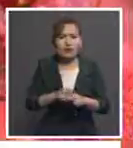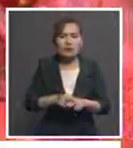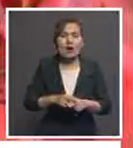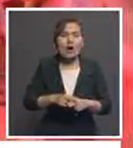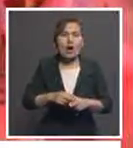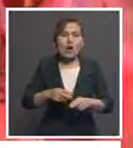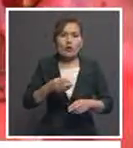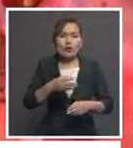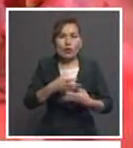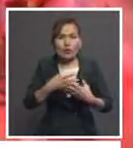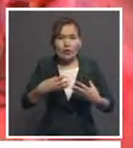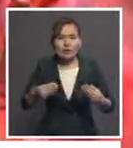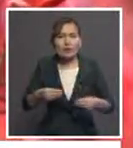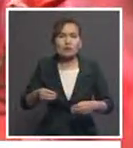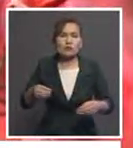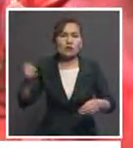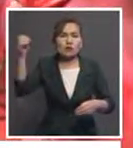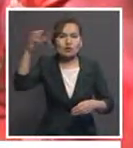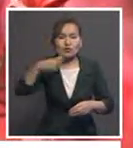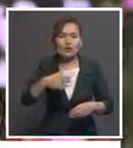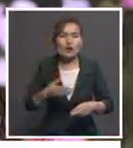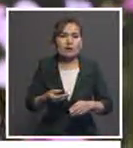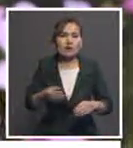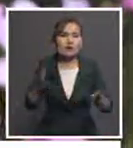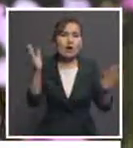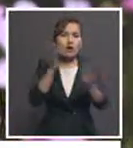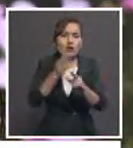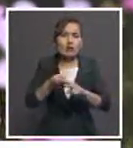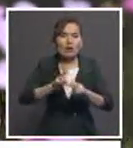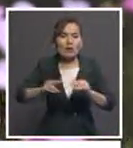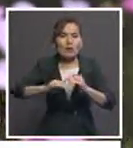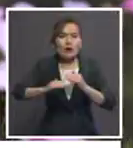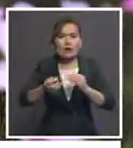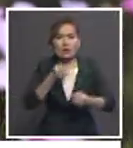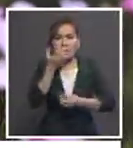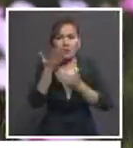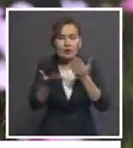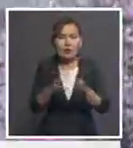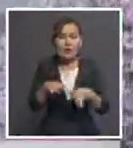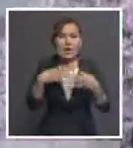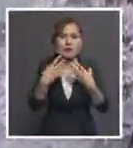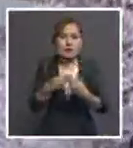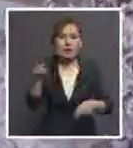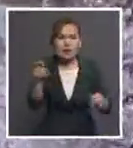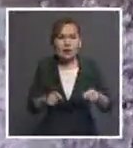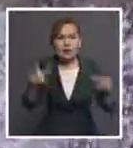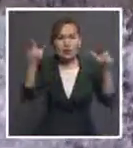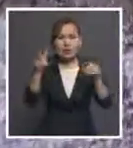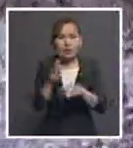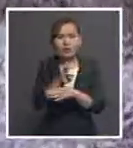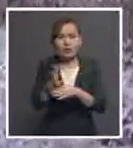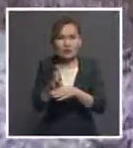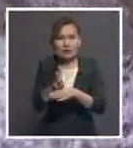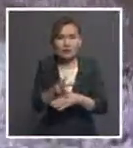қалдырады. Көктемнің шуақты күні адамдар отбасылары жақын туыстармен бірге ерекше құбылысты тамашалап, фотосурет пен бейне камераға